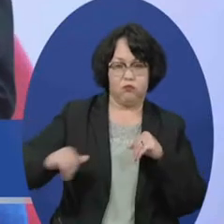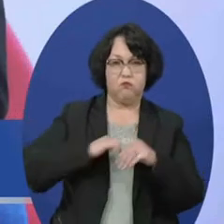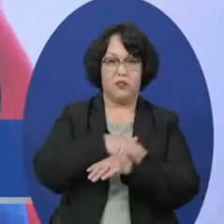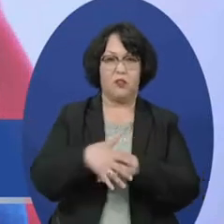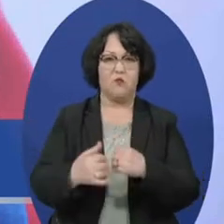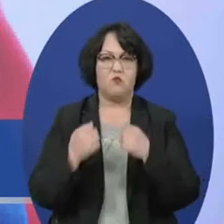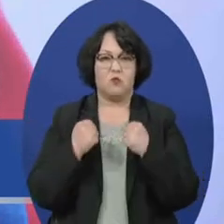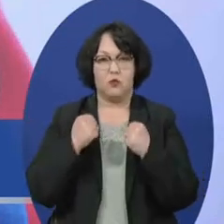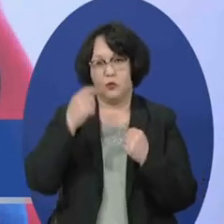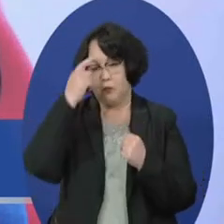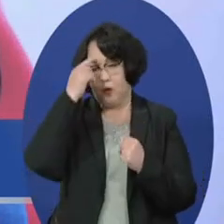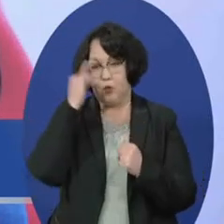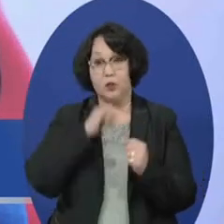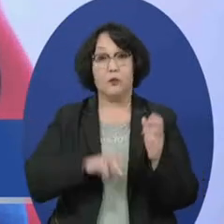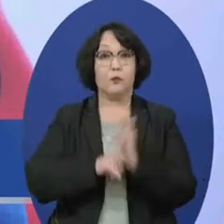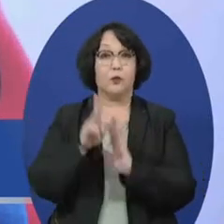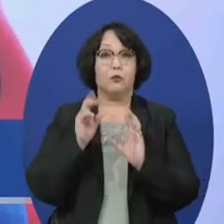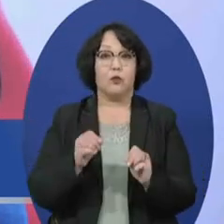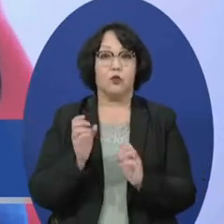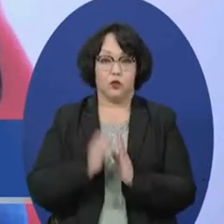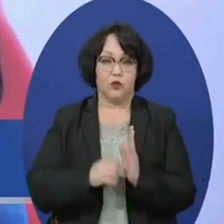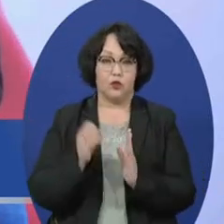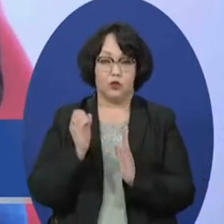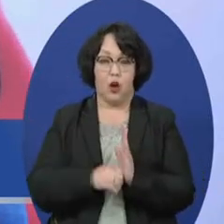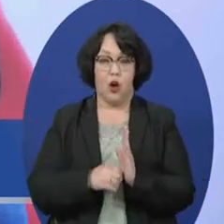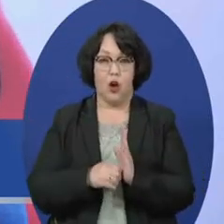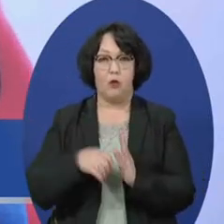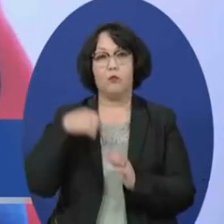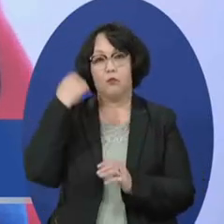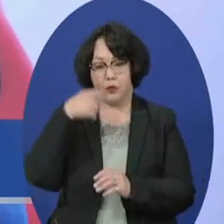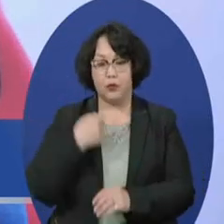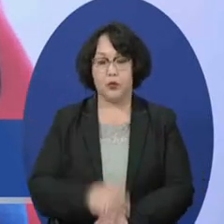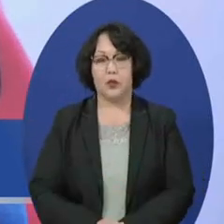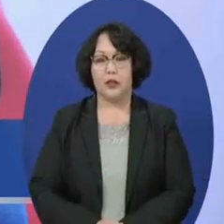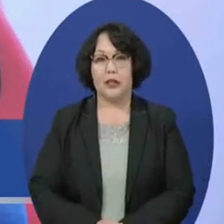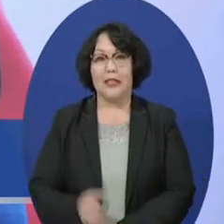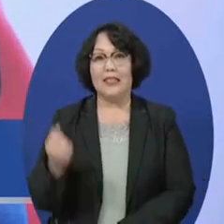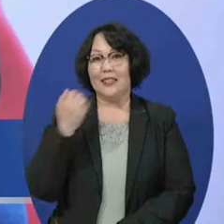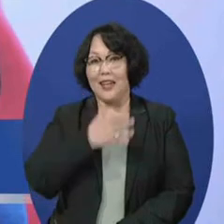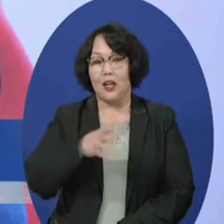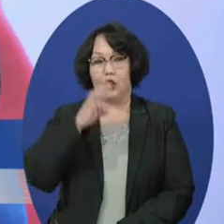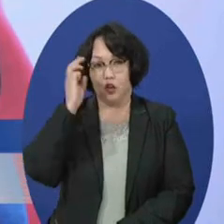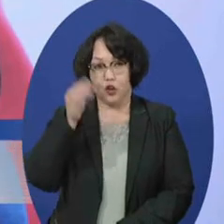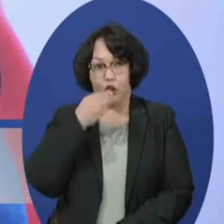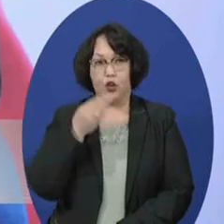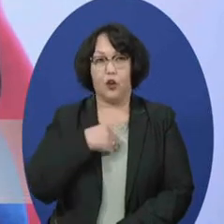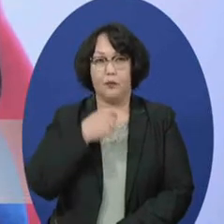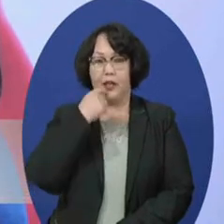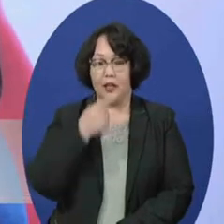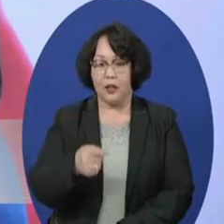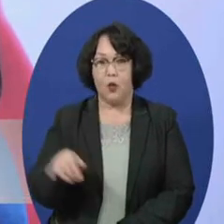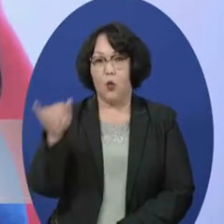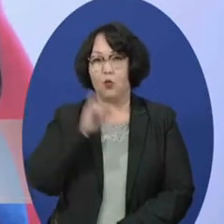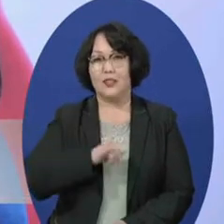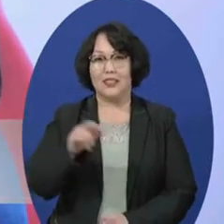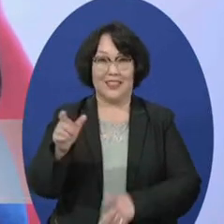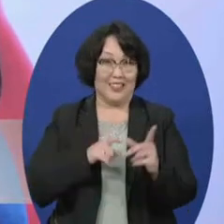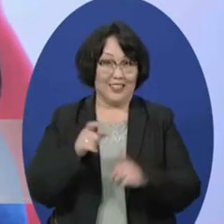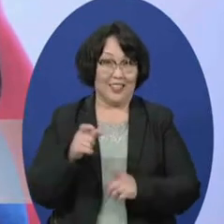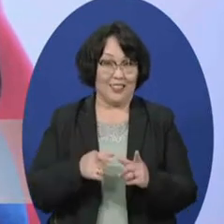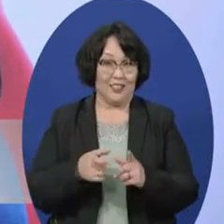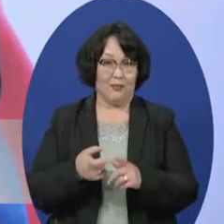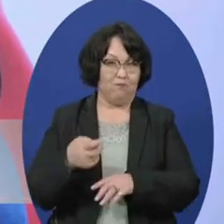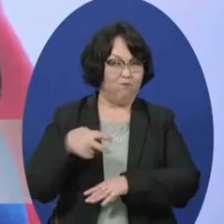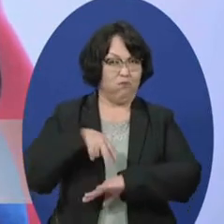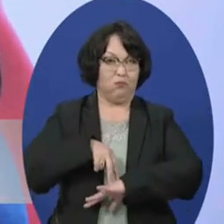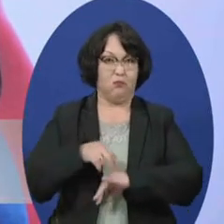Хүчин Монгол улсыг бид нар бий болох ёстой гэж тооцоолж байгаа. Би та бүхэн маш тодорхой ярив. Улсынхаа эдийн засгийг хөлдөөр нь